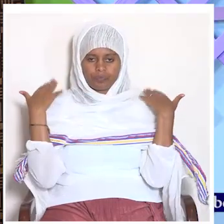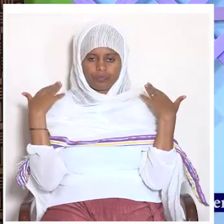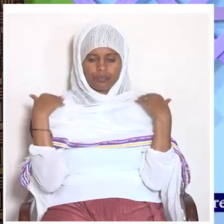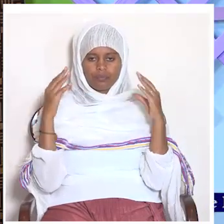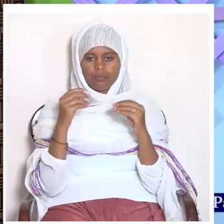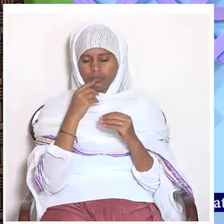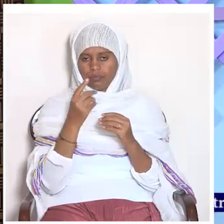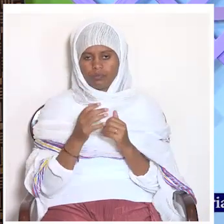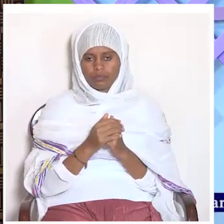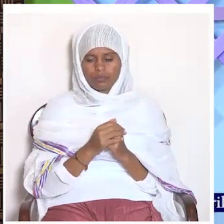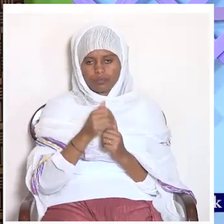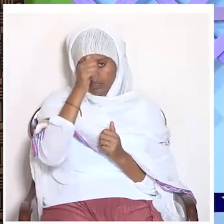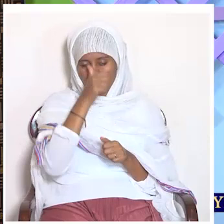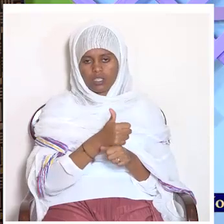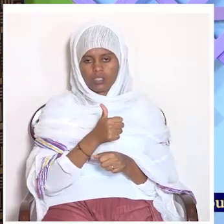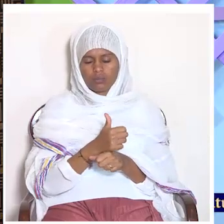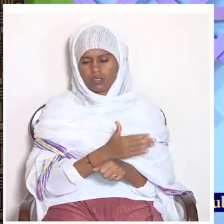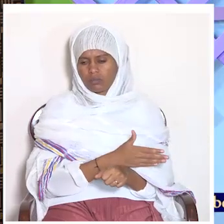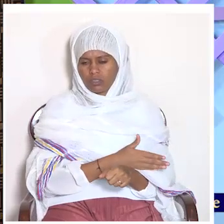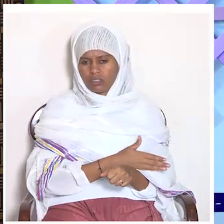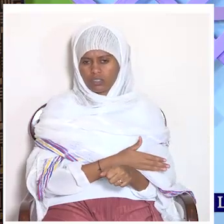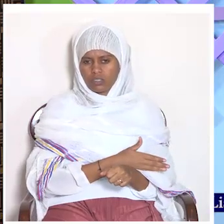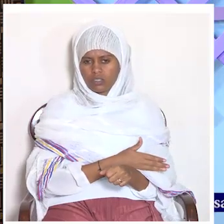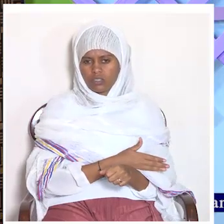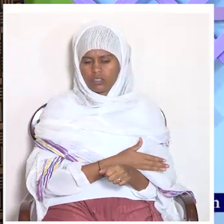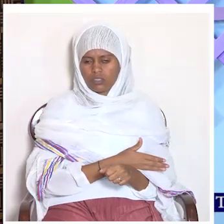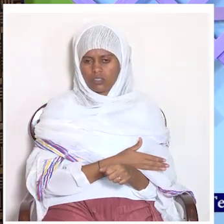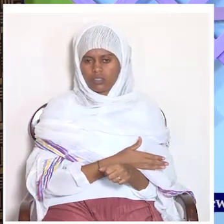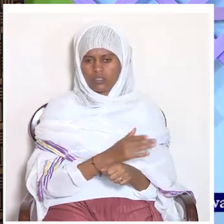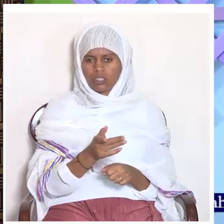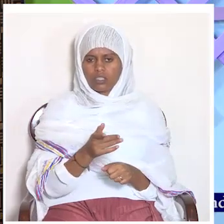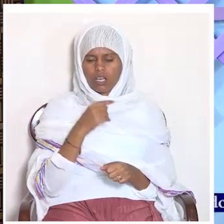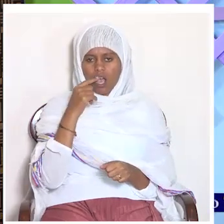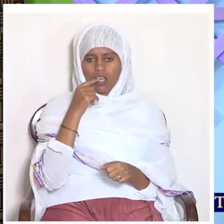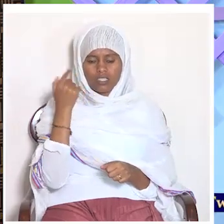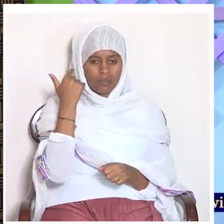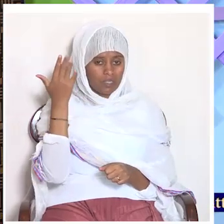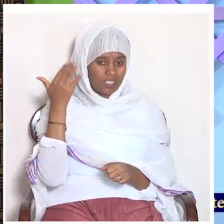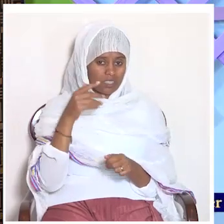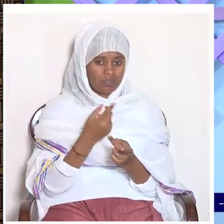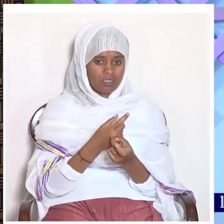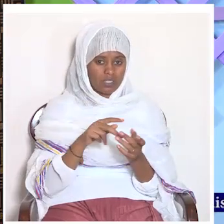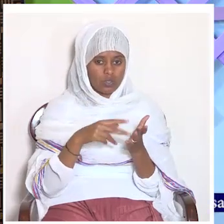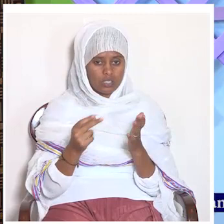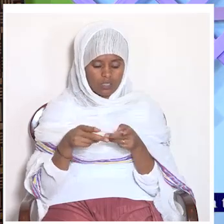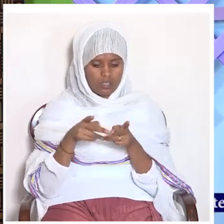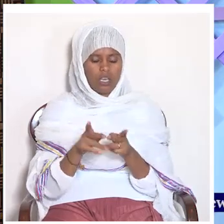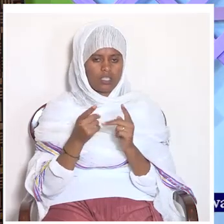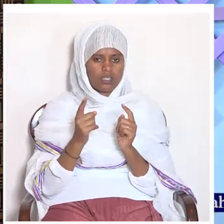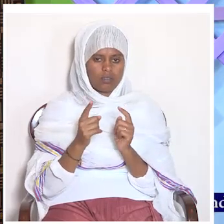መልኣኽ መልኣከ ብርሃን እየ በሎ ኣቦና ኣዳም ቅድሚ ሕጂ ናይ ፍጡር ቃል ሰሚዐ ተጎዲአ እንዴ ሕጂ ከዓ